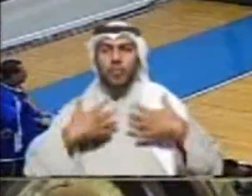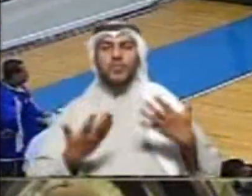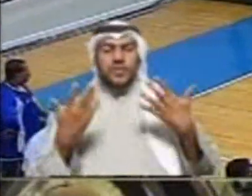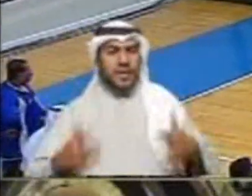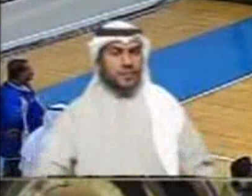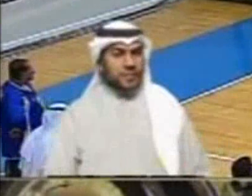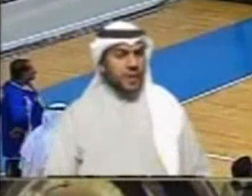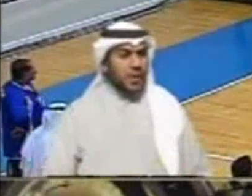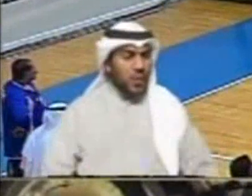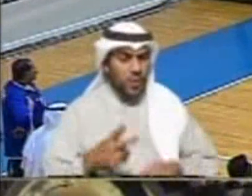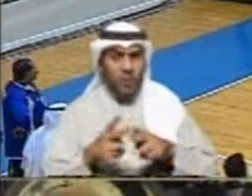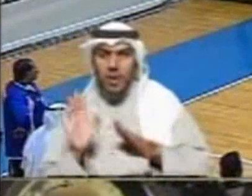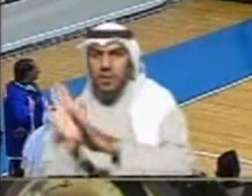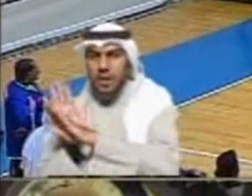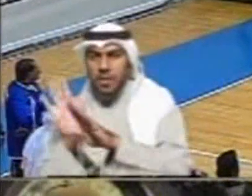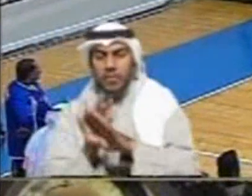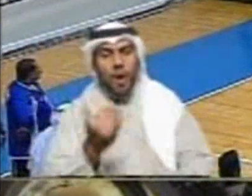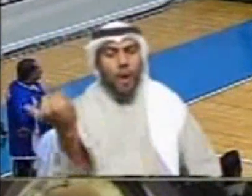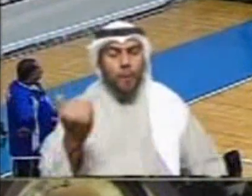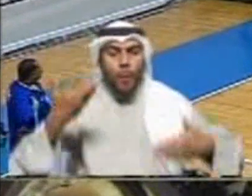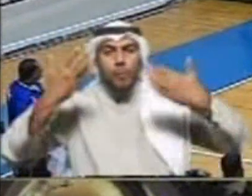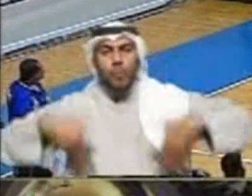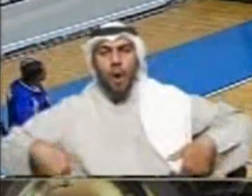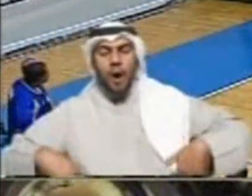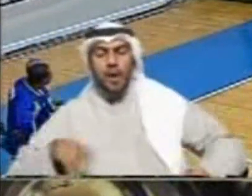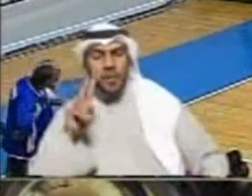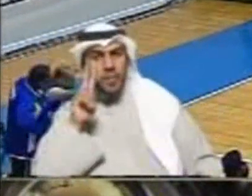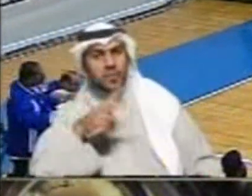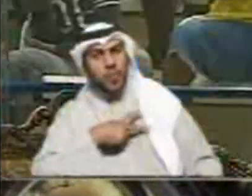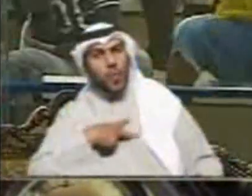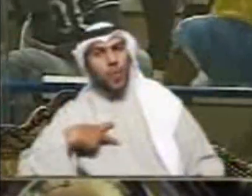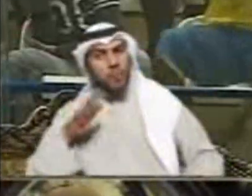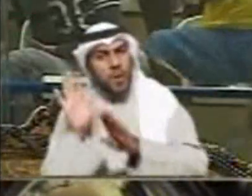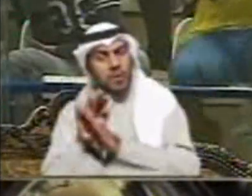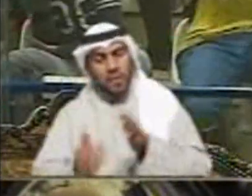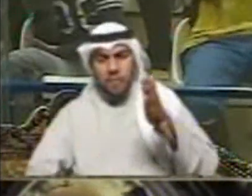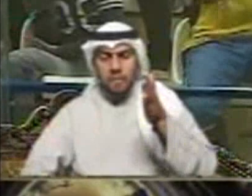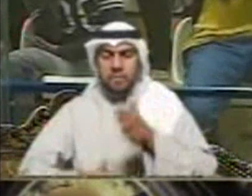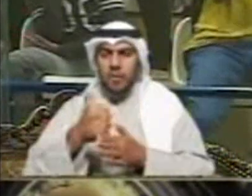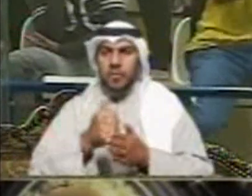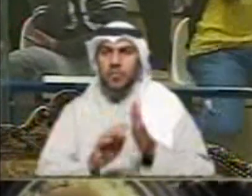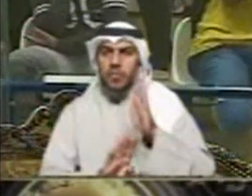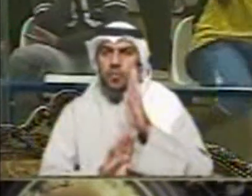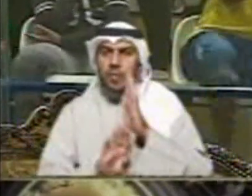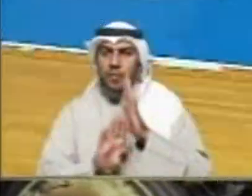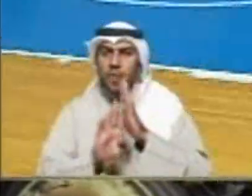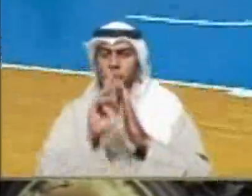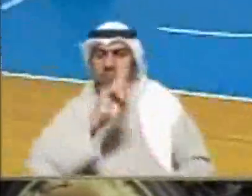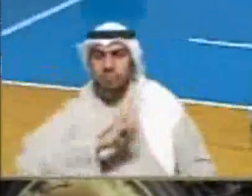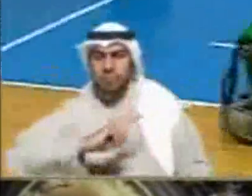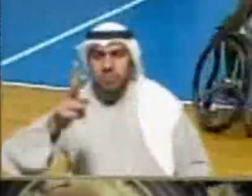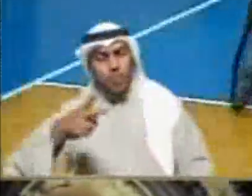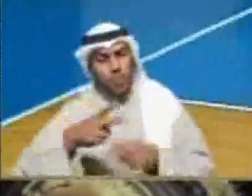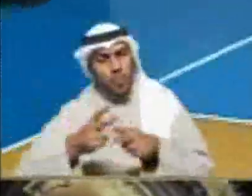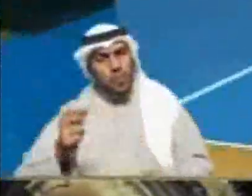الكبير من الدولة لرياضة المعاقين سر تألق أبطال الكويت في مختلف المحافل، هذا وستكون